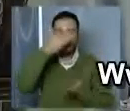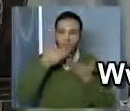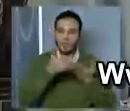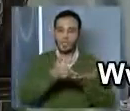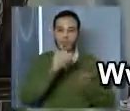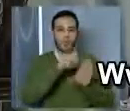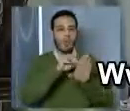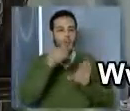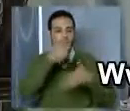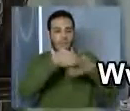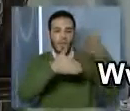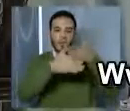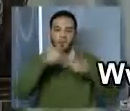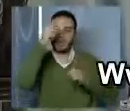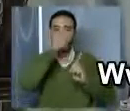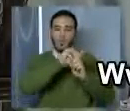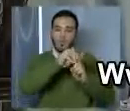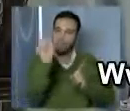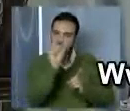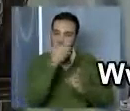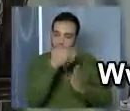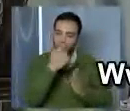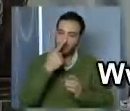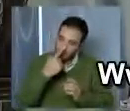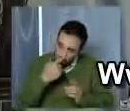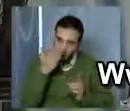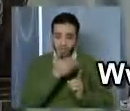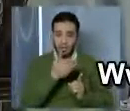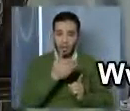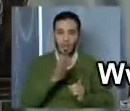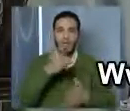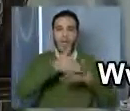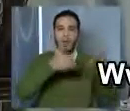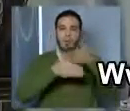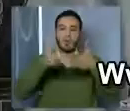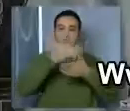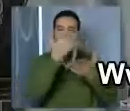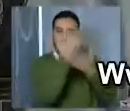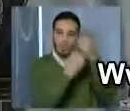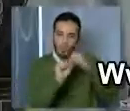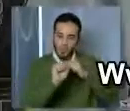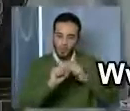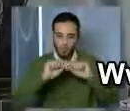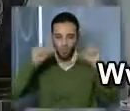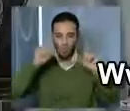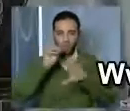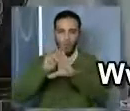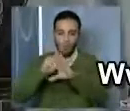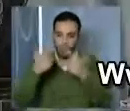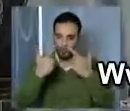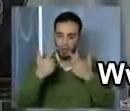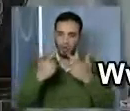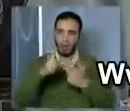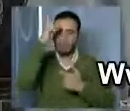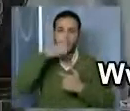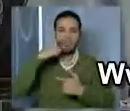ربه أسلم قال أسلمت لرب العالمين ووصى بها إبراهيم بنيه ويعقوب يا بني إن الله